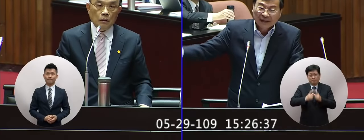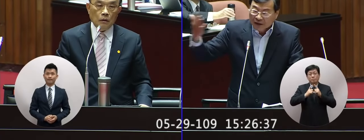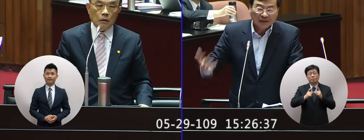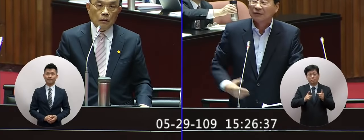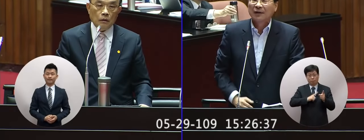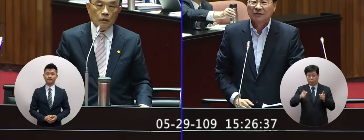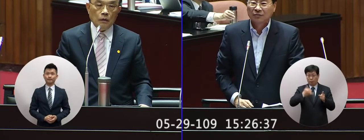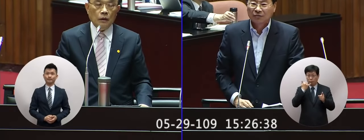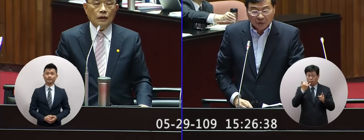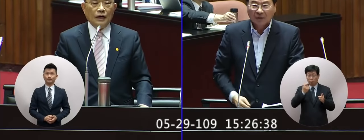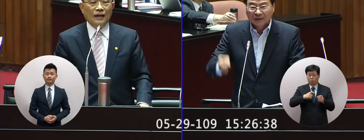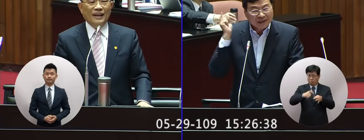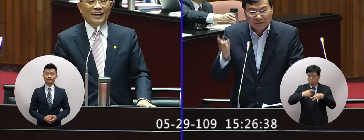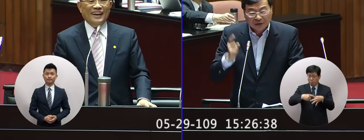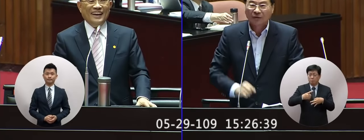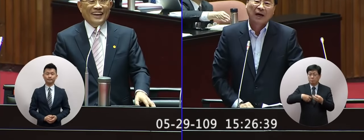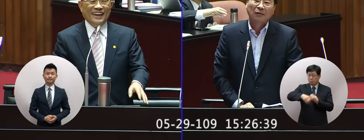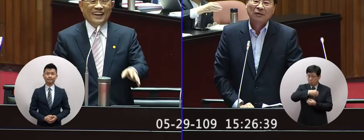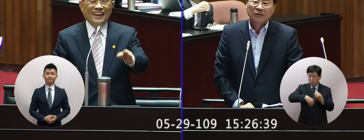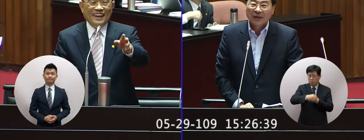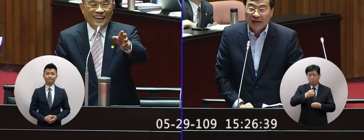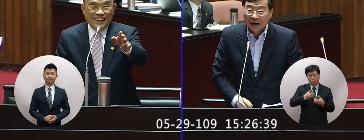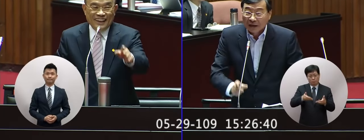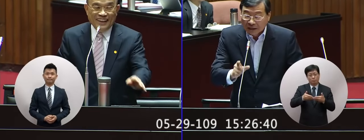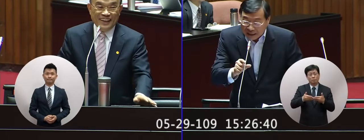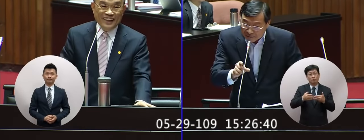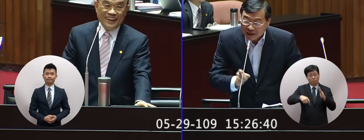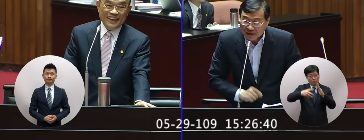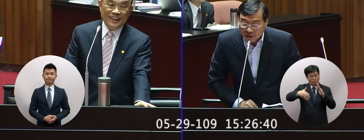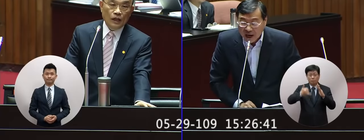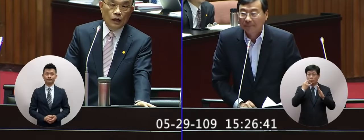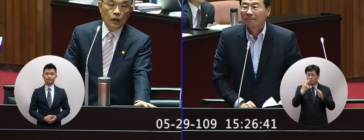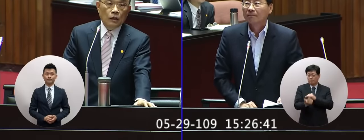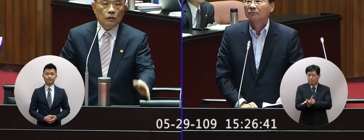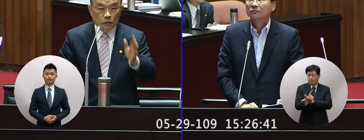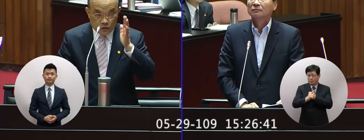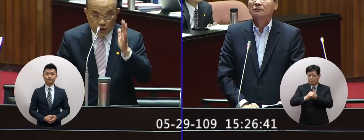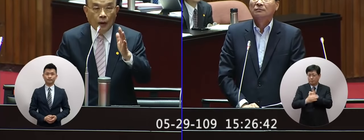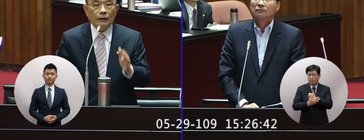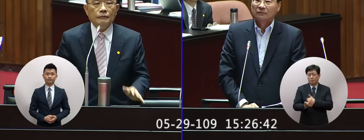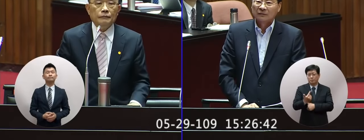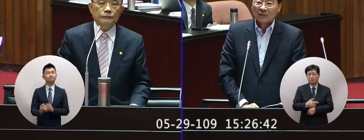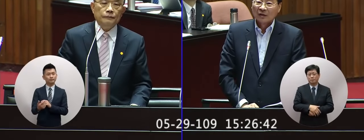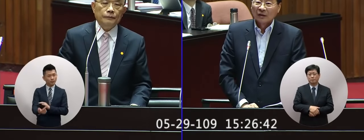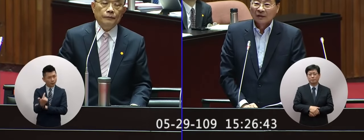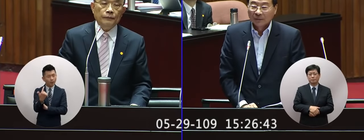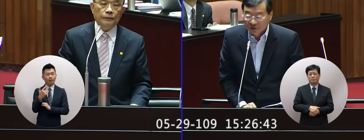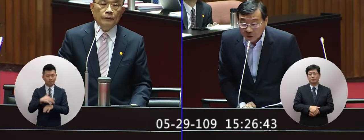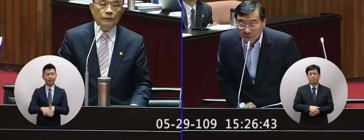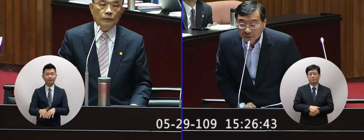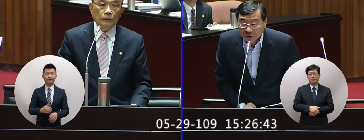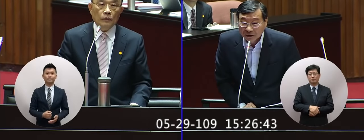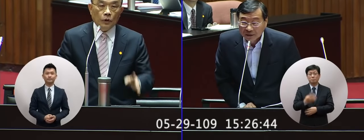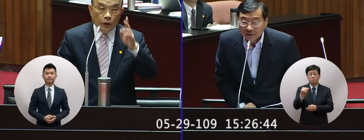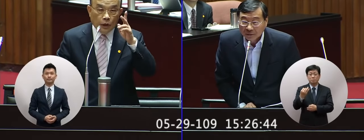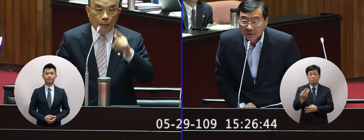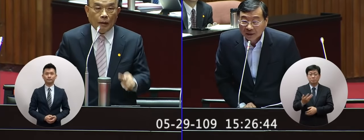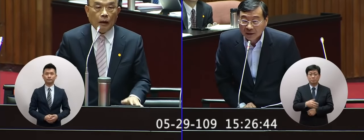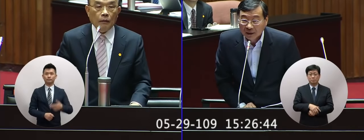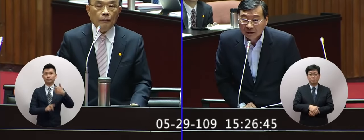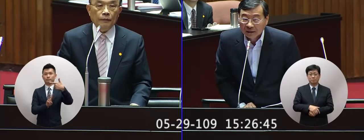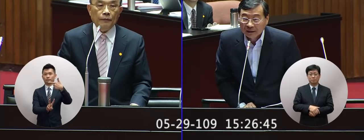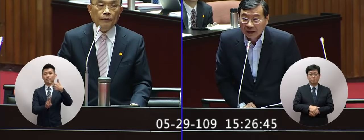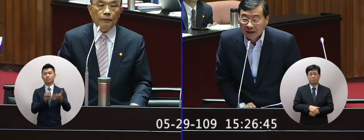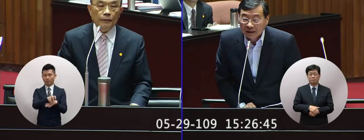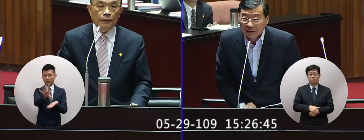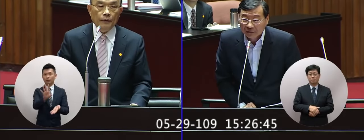来，他才有业务可以做，他是最重要。院长能不能尽快？ 尽快。 什么时候？ 6月2号